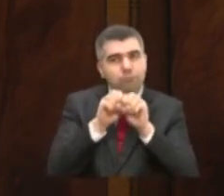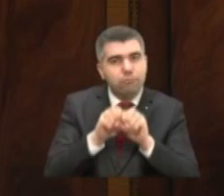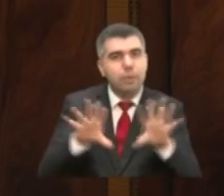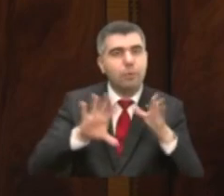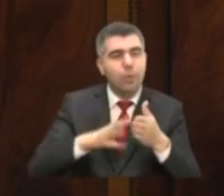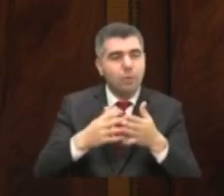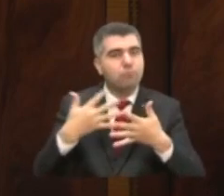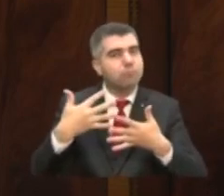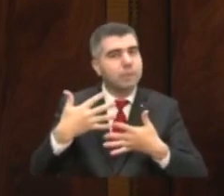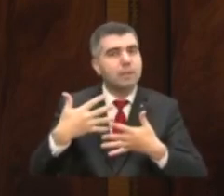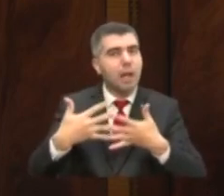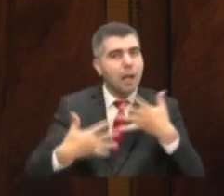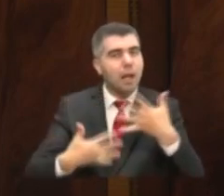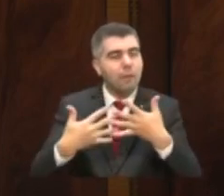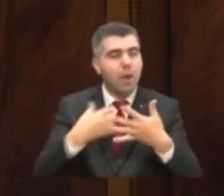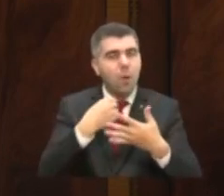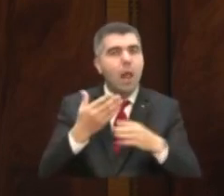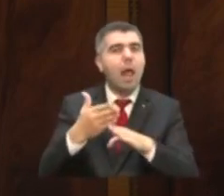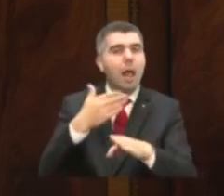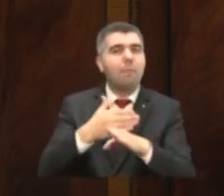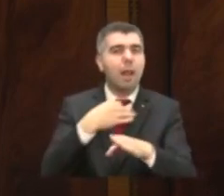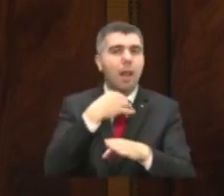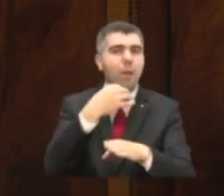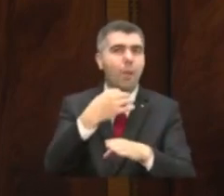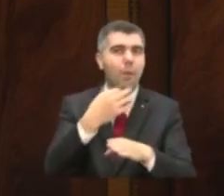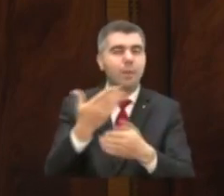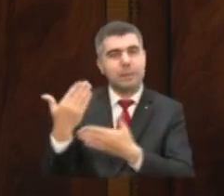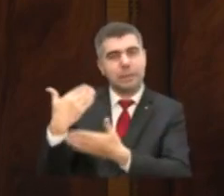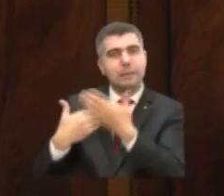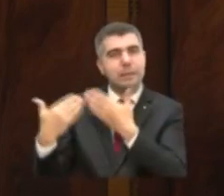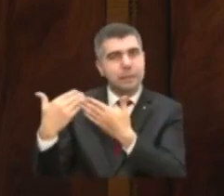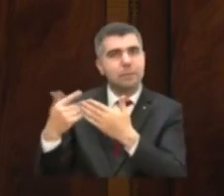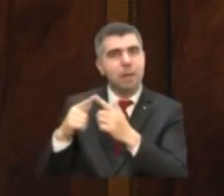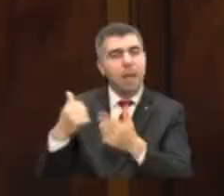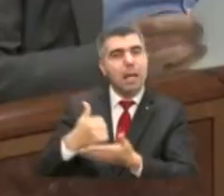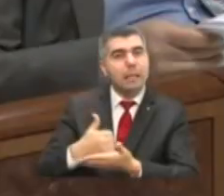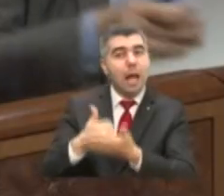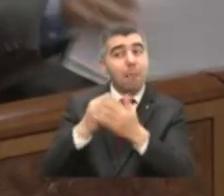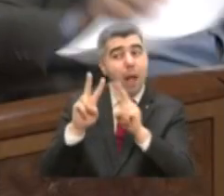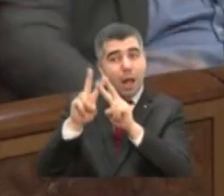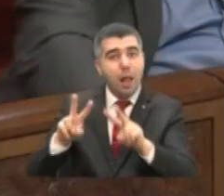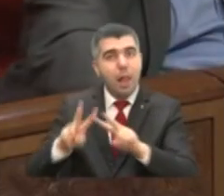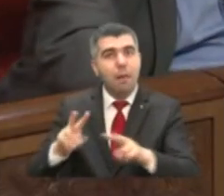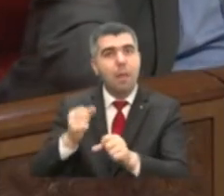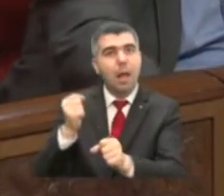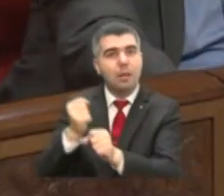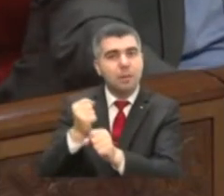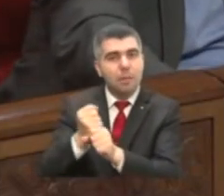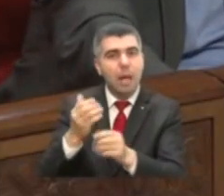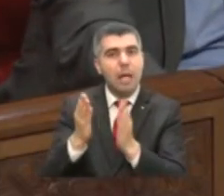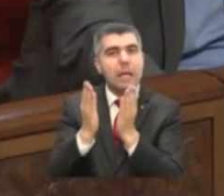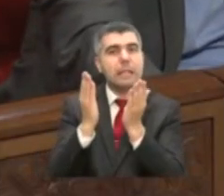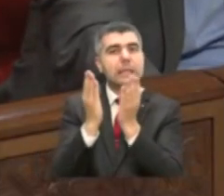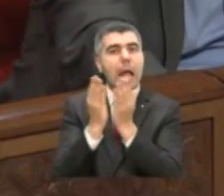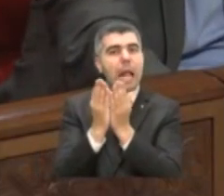فيها محاور اللي فيها هدرت عليها من هذا المنبر، هي إما دعم إيجاد مناصب شغل جديدة، أو ملائمة التعليم